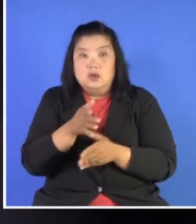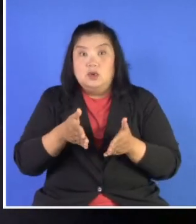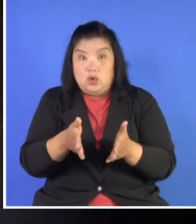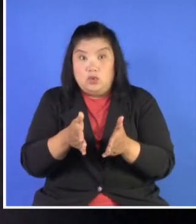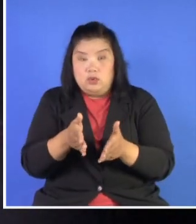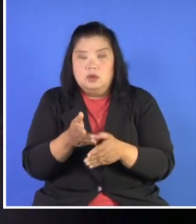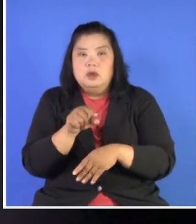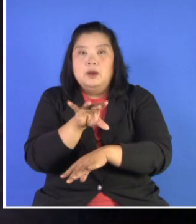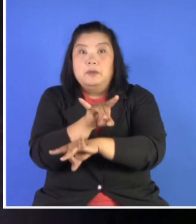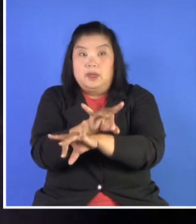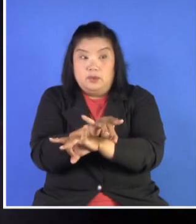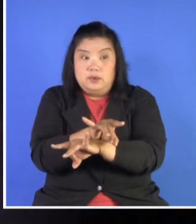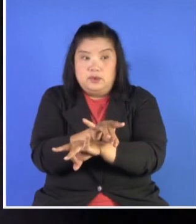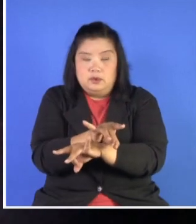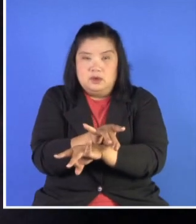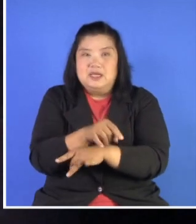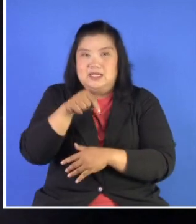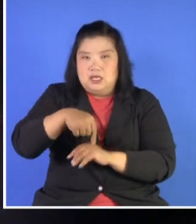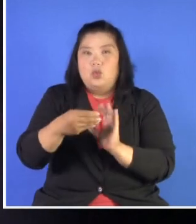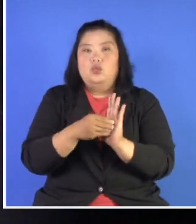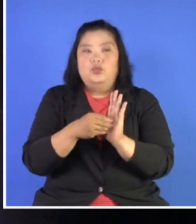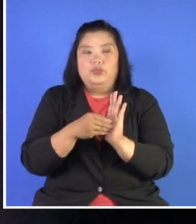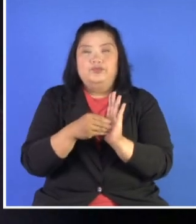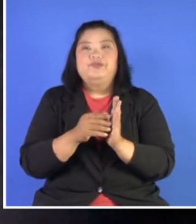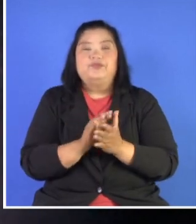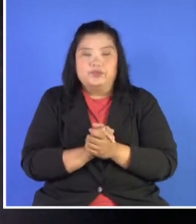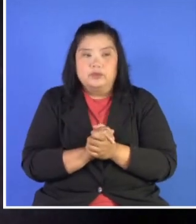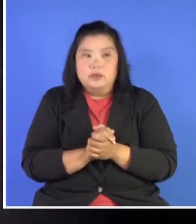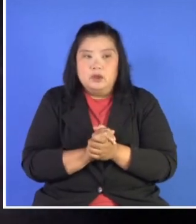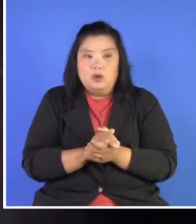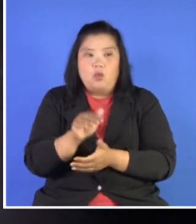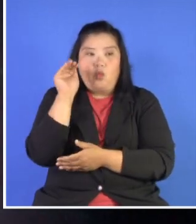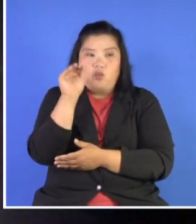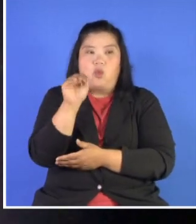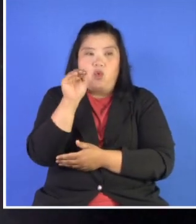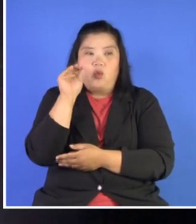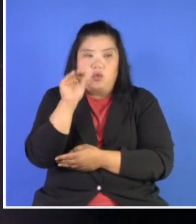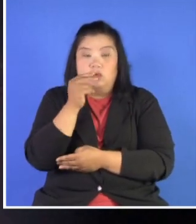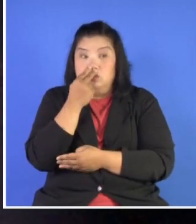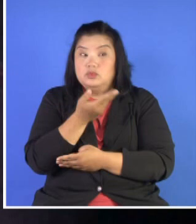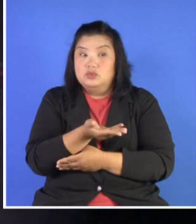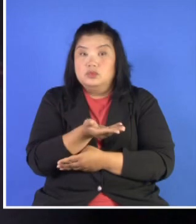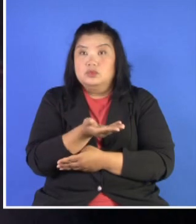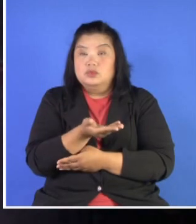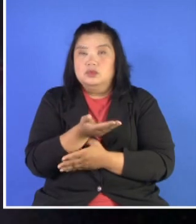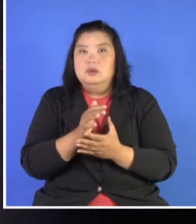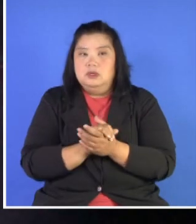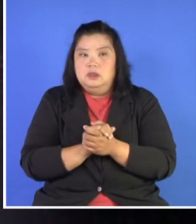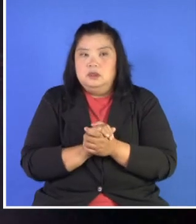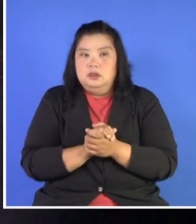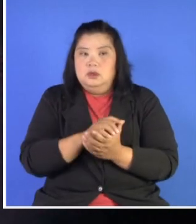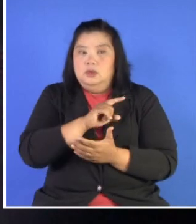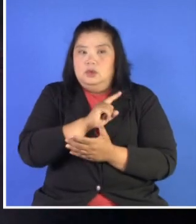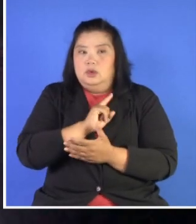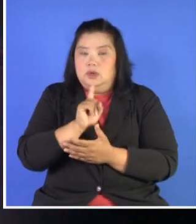36แยก 1-5 เขตภาษีเจริญกรุงเทพงูเห่าชูคอพร้อมสู้เลยทีเดียวค่ะทางตำรวจที่เข้าไปคือร้